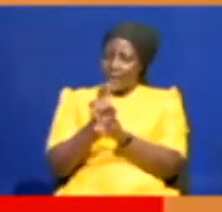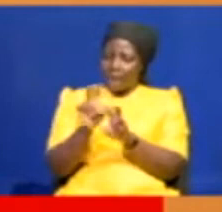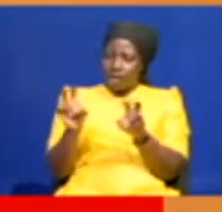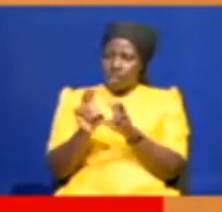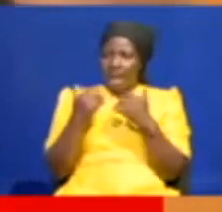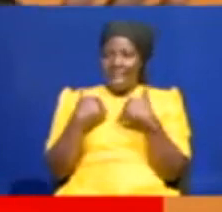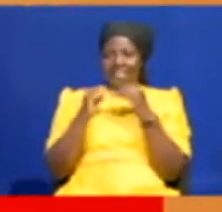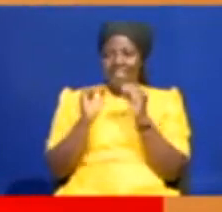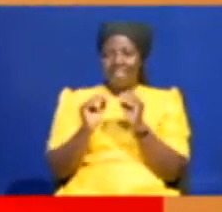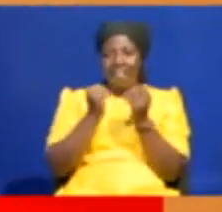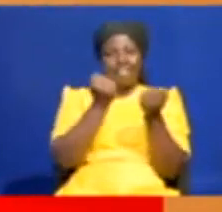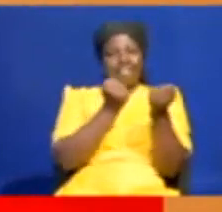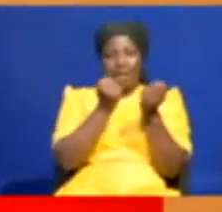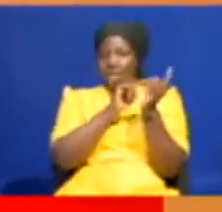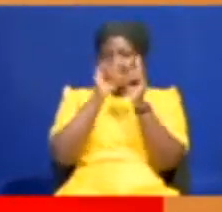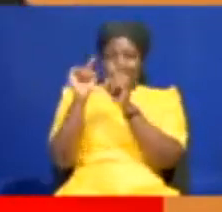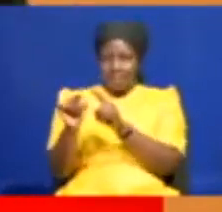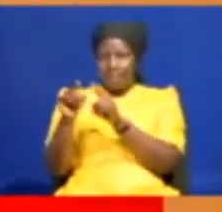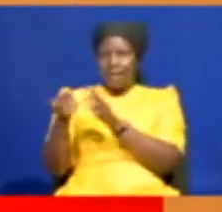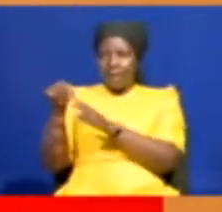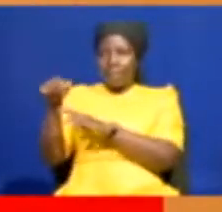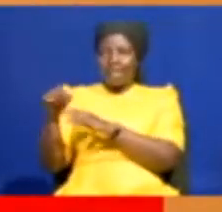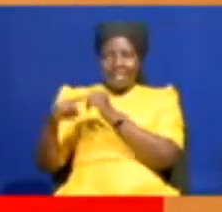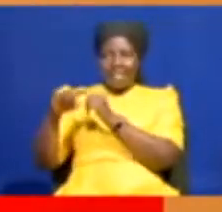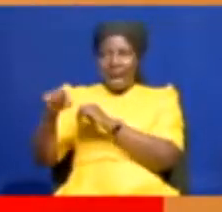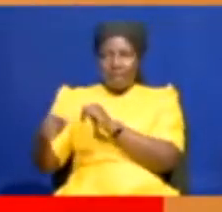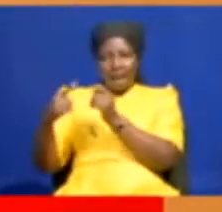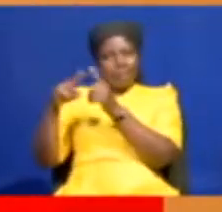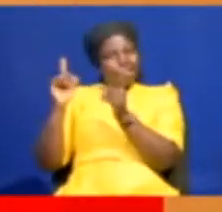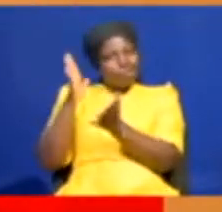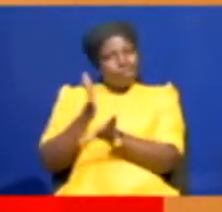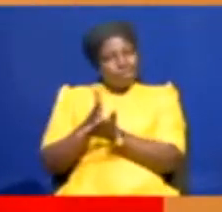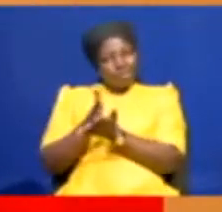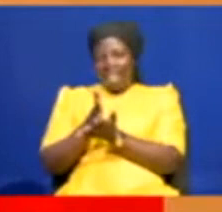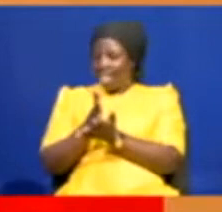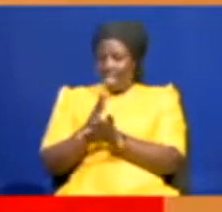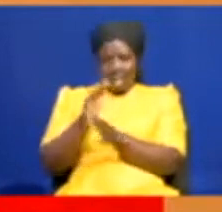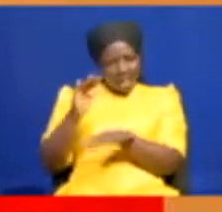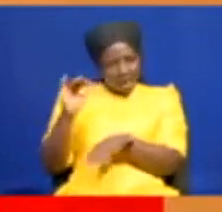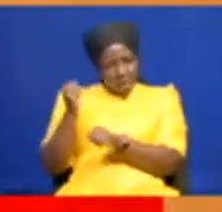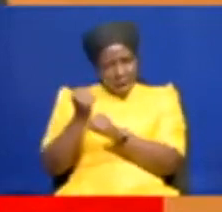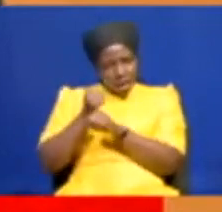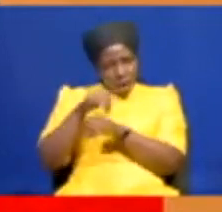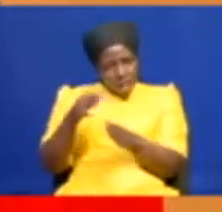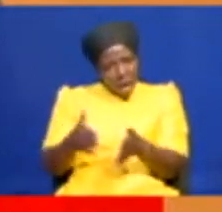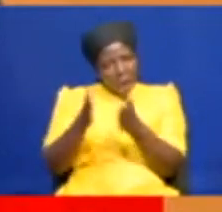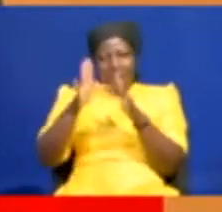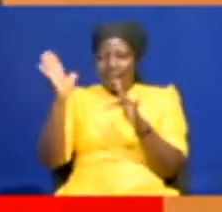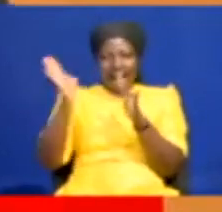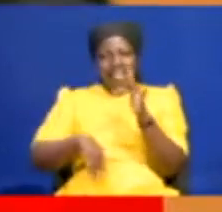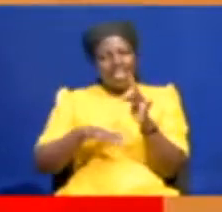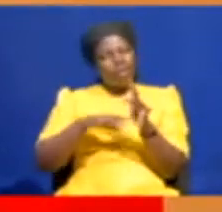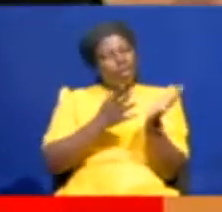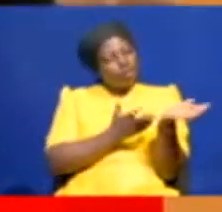kwa 6,000 lile gari lilipita, lakini lile gari hata kuendeshwa barabarani halingeenda barabarani, ilibidi tulibebe kulipeleka pale